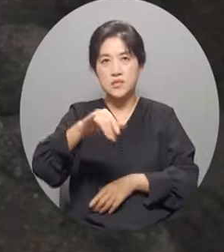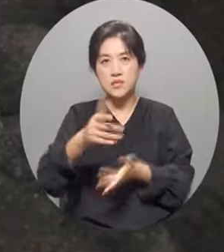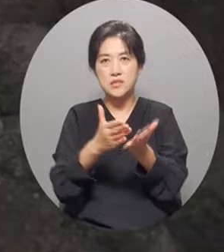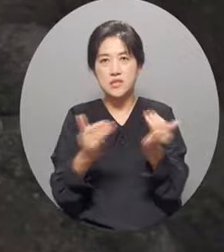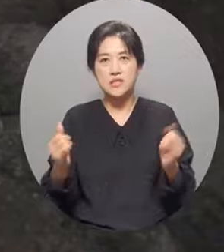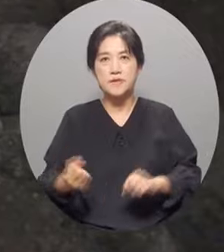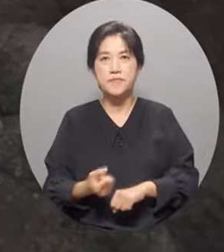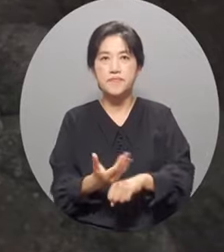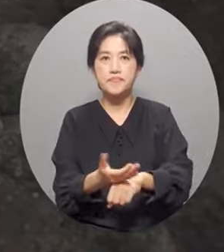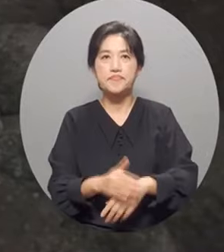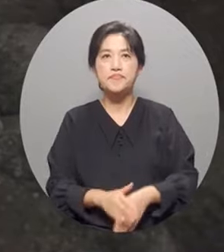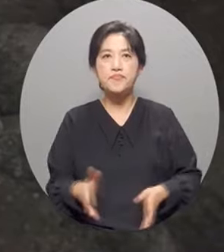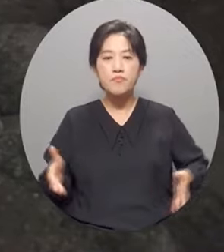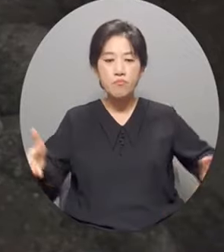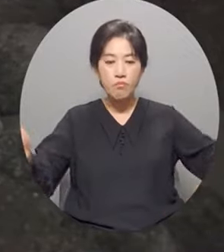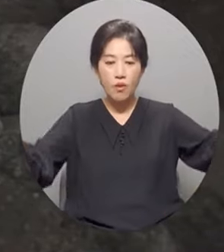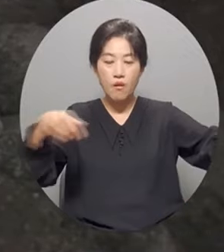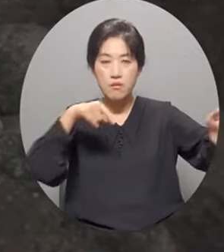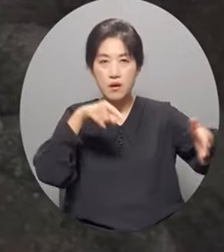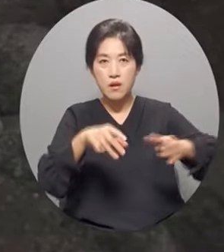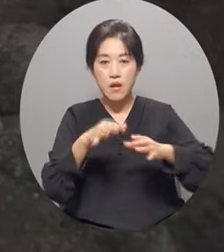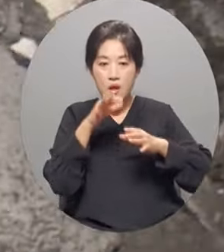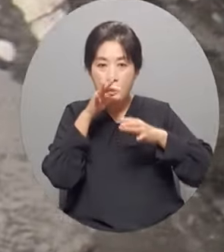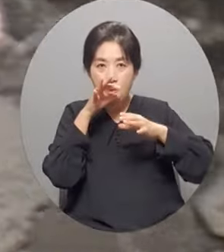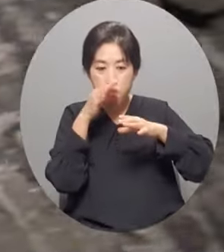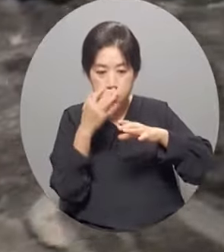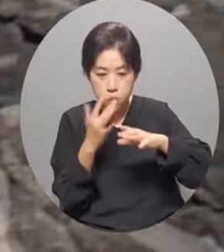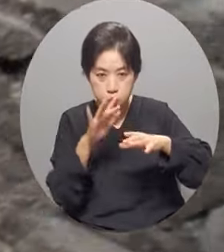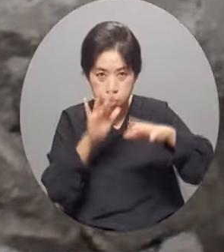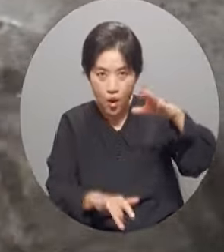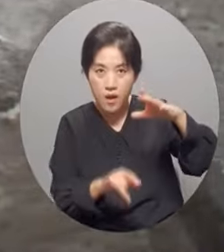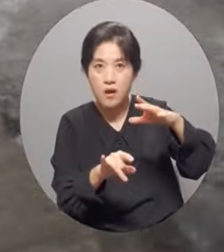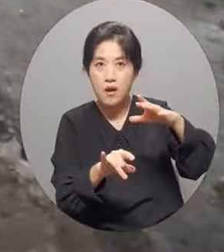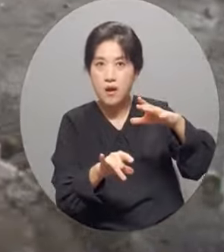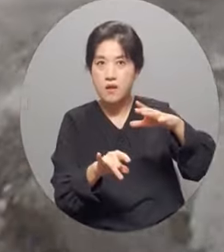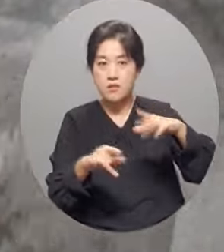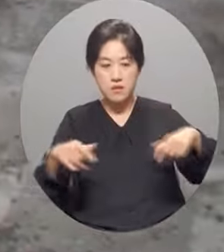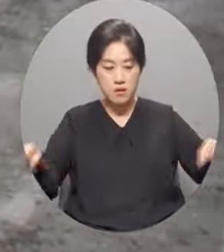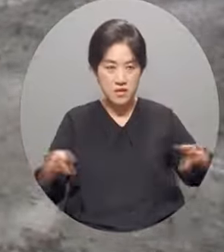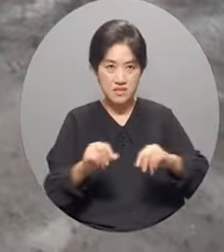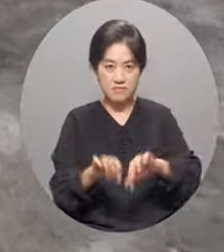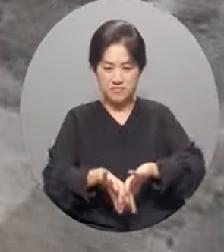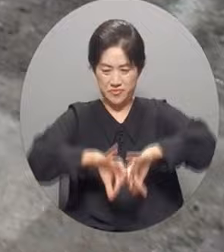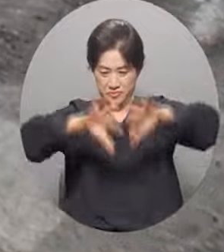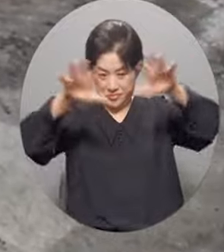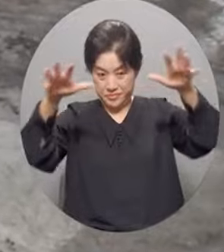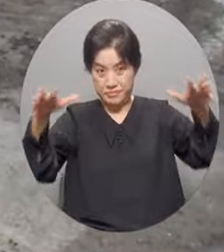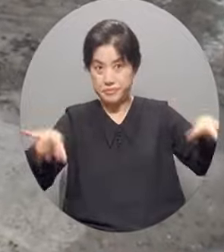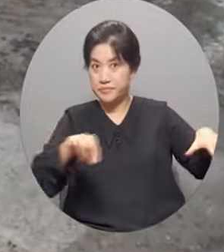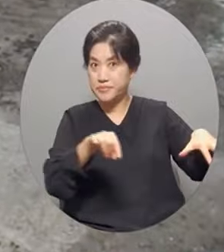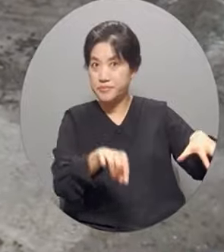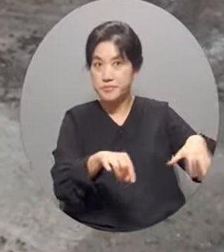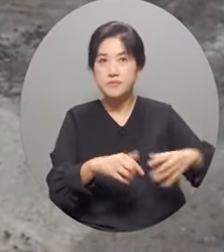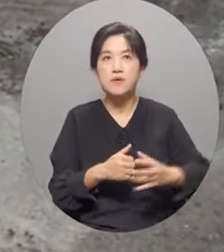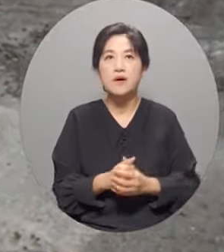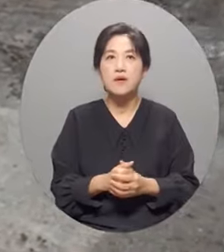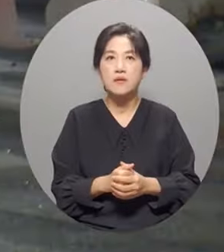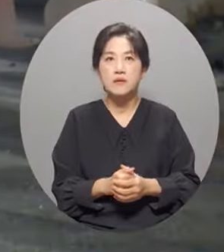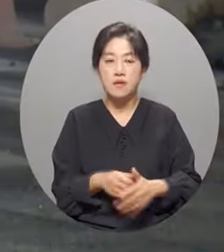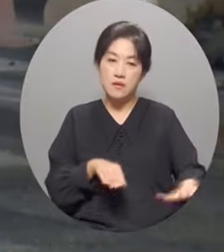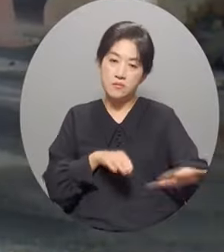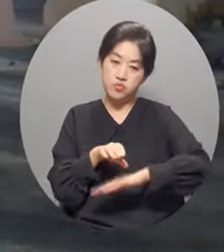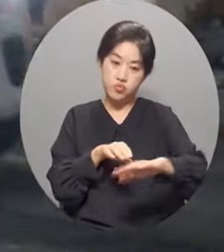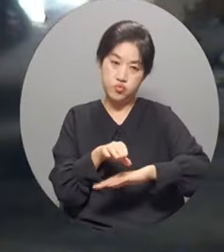취재했습니다 도로 한복판에 구멍이 뻥 뚫렸고 양옆으로 흙이 산더미처럼 쌓여 있습니다 달리던